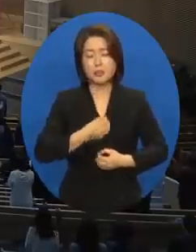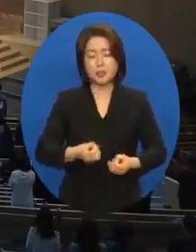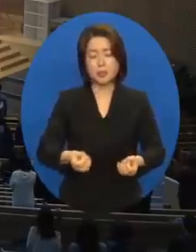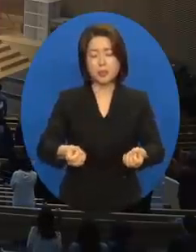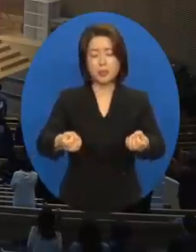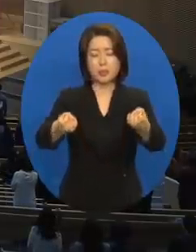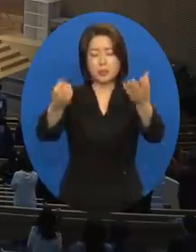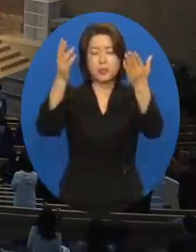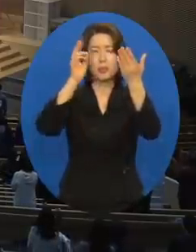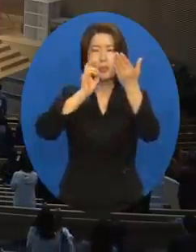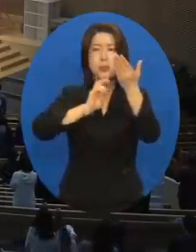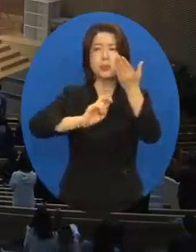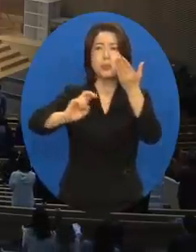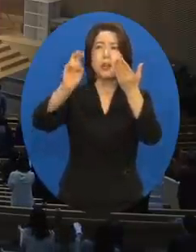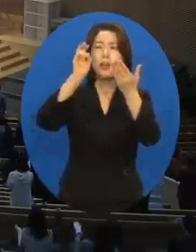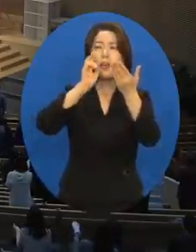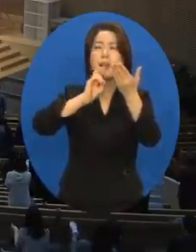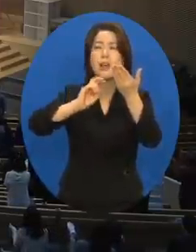to a